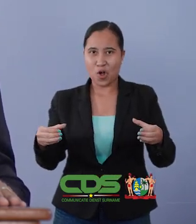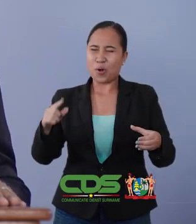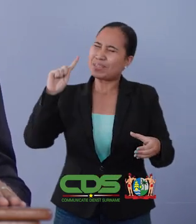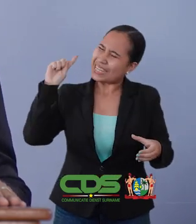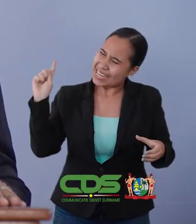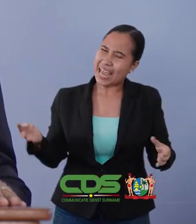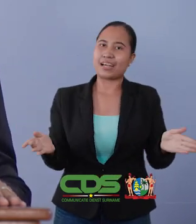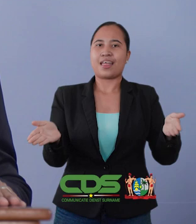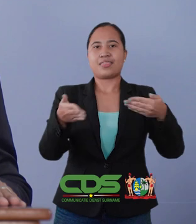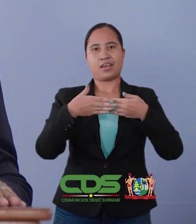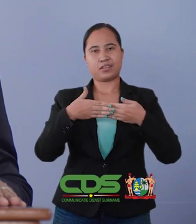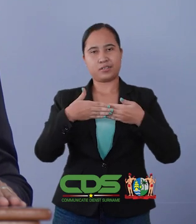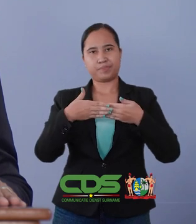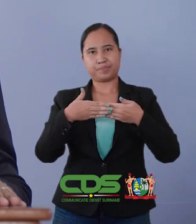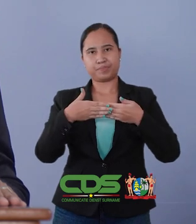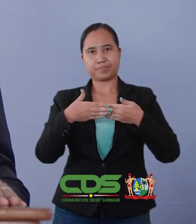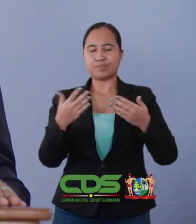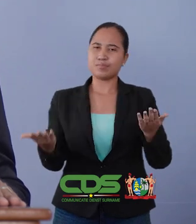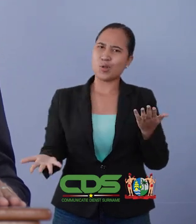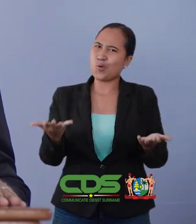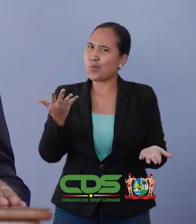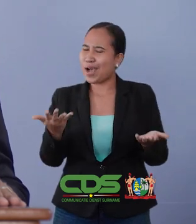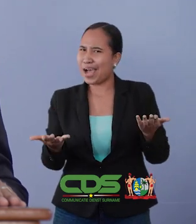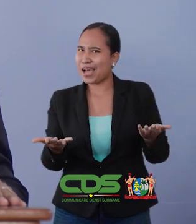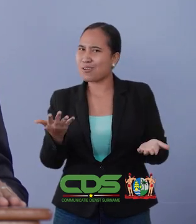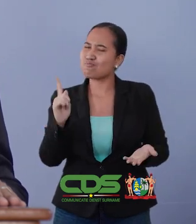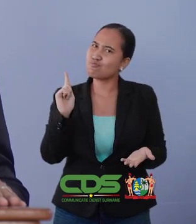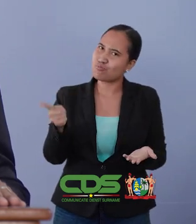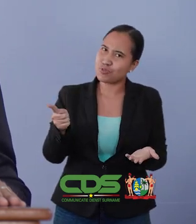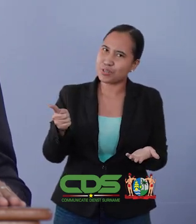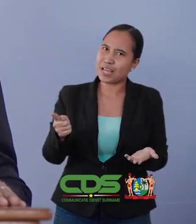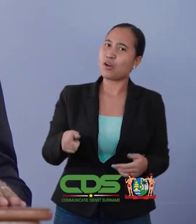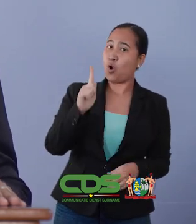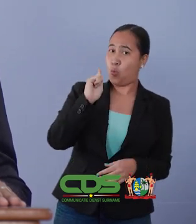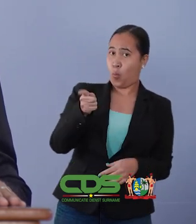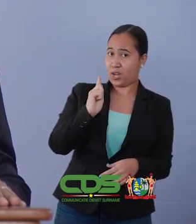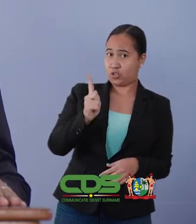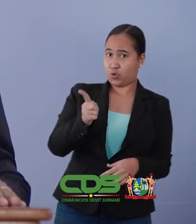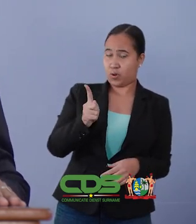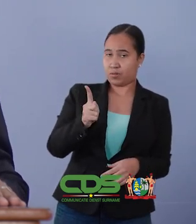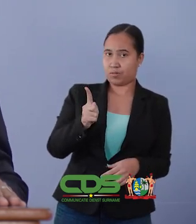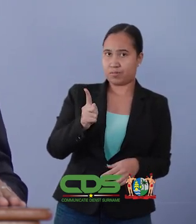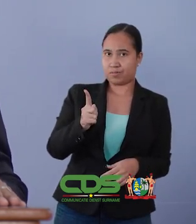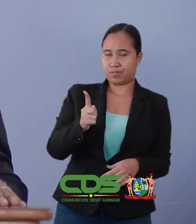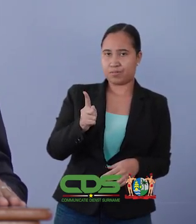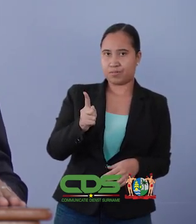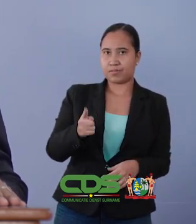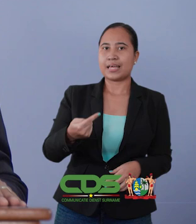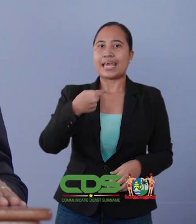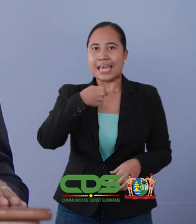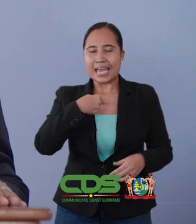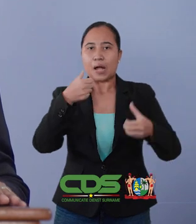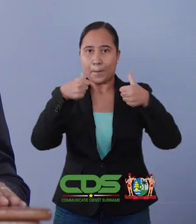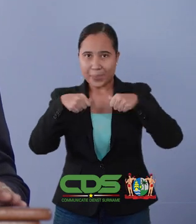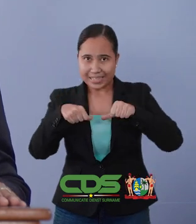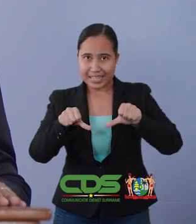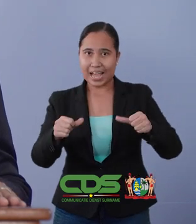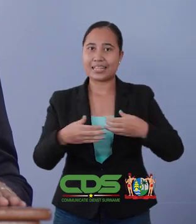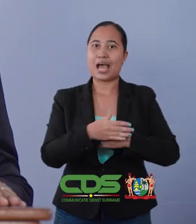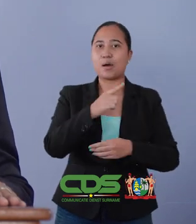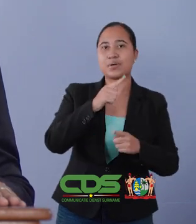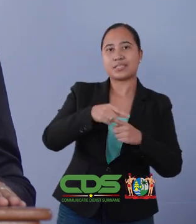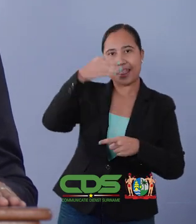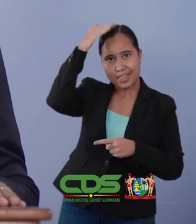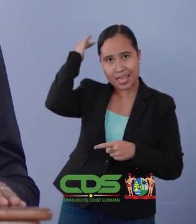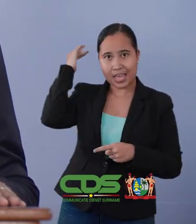om direct te sluiten. Waar nodig, zal er wel aanmaningen gegeven worden. Ik benadruk, dames en